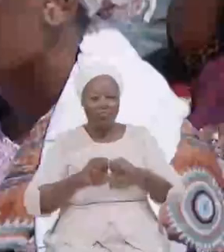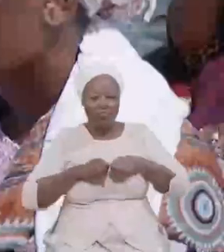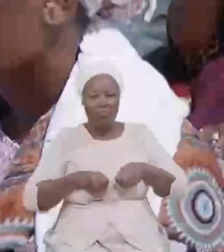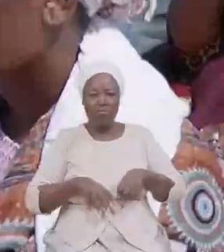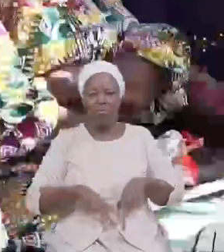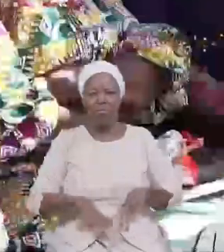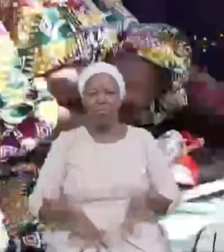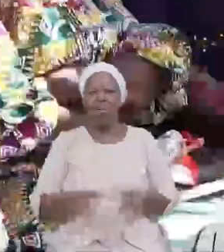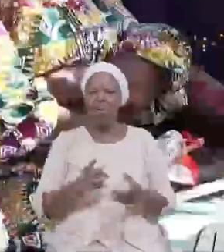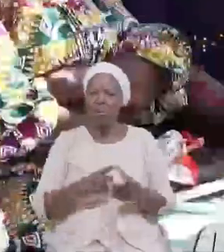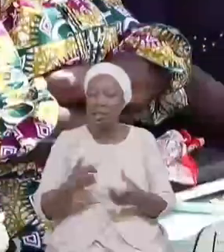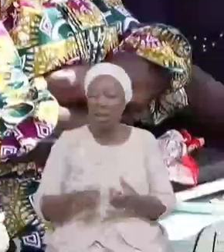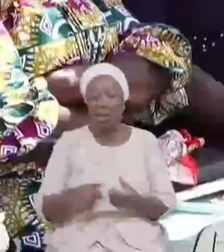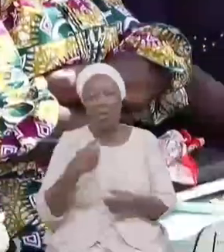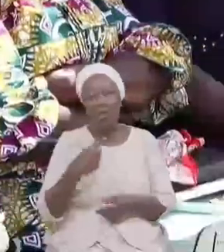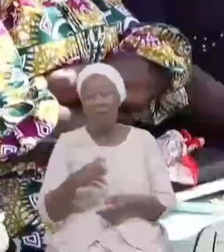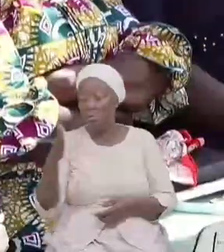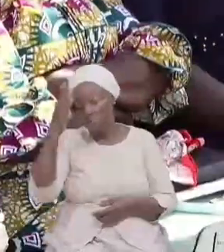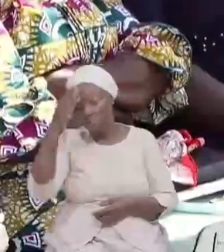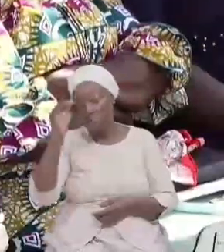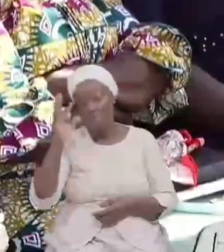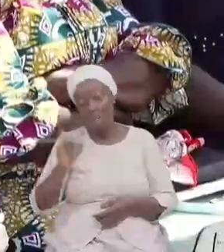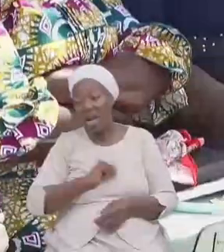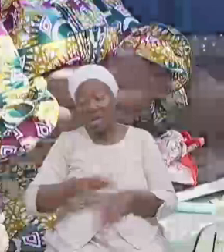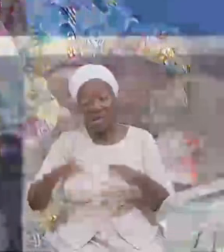femme. J'ai dit, tu sais, moi je ne crois pas